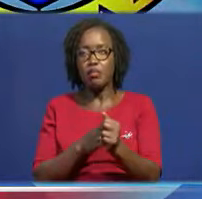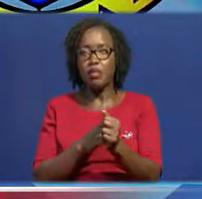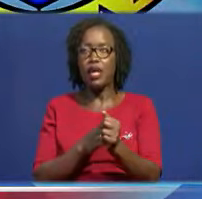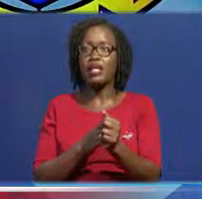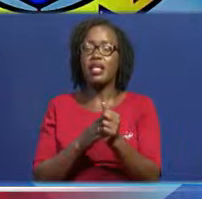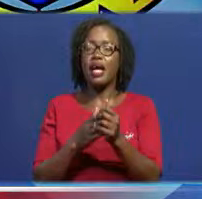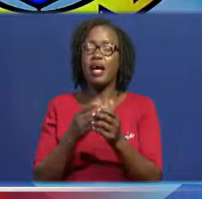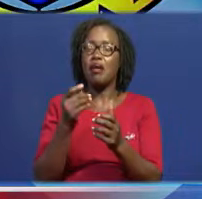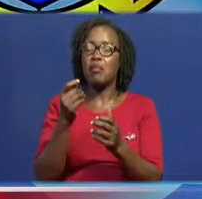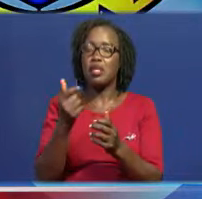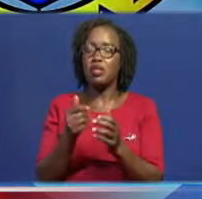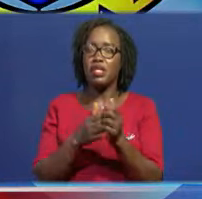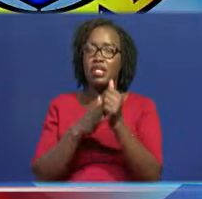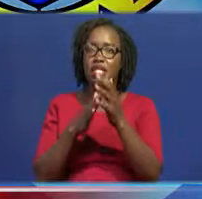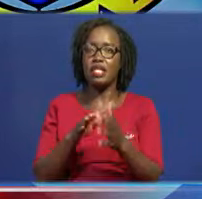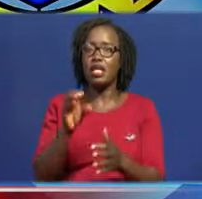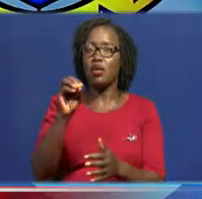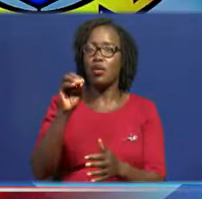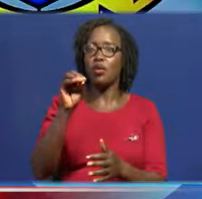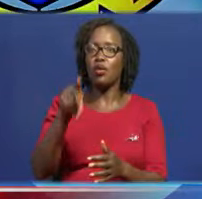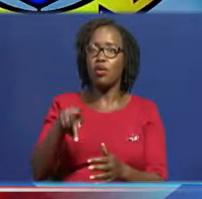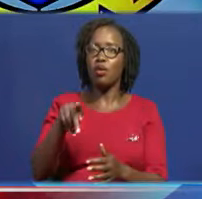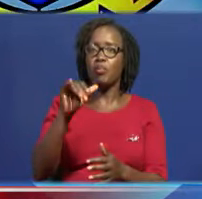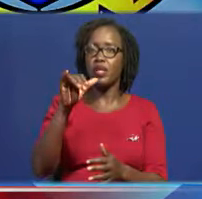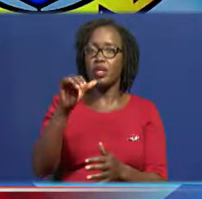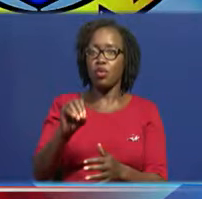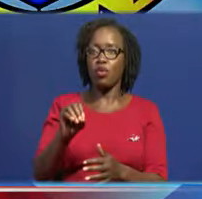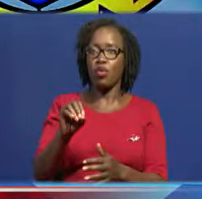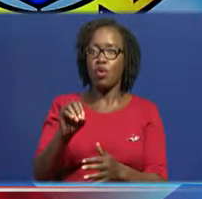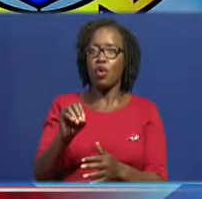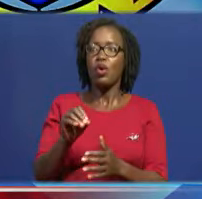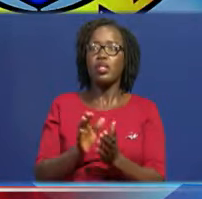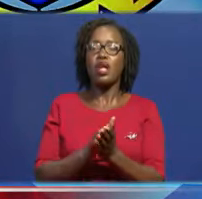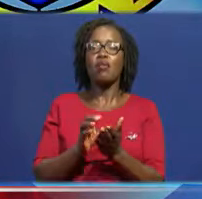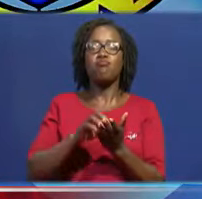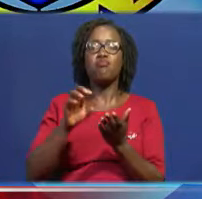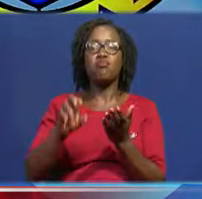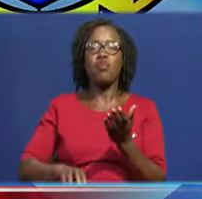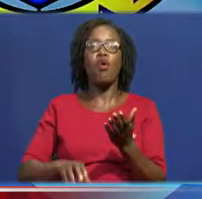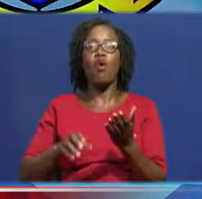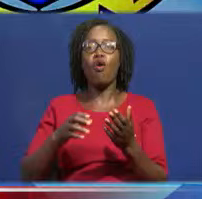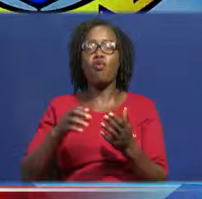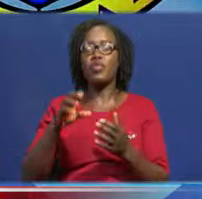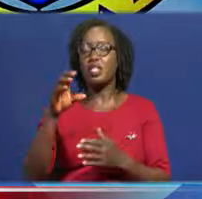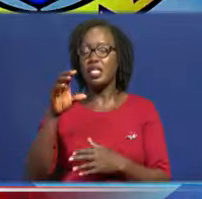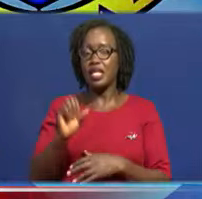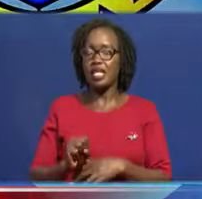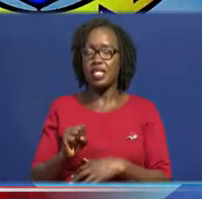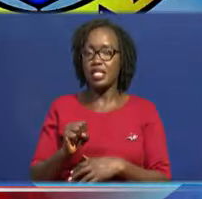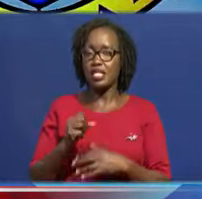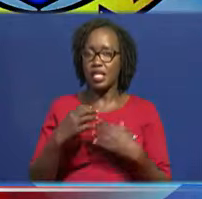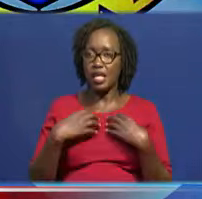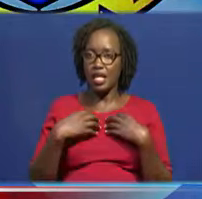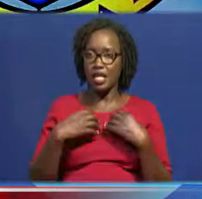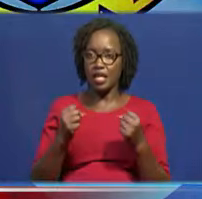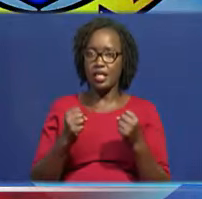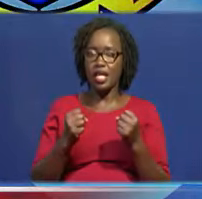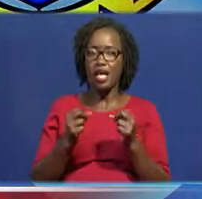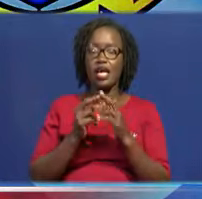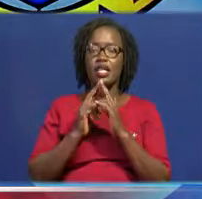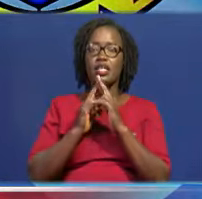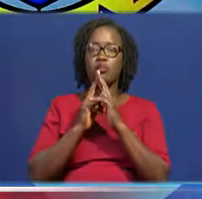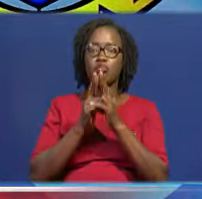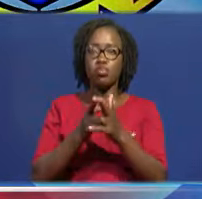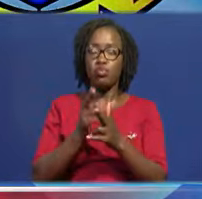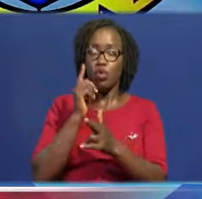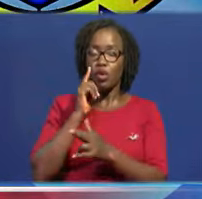kinara wa wachache bungeni Opiyo Wandayi wanashinikiza kujiuzulu kwa waziri Susan Nakhumicha. Kasichana Masha na